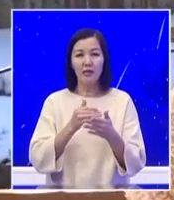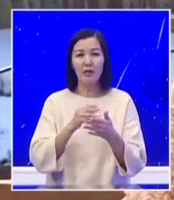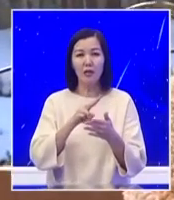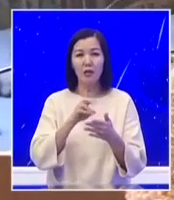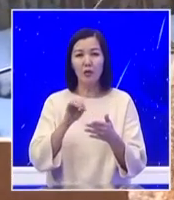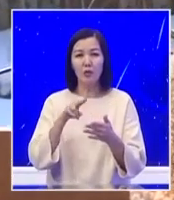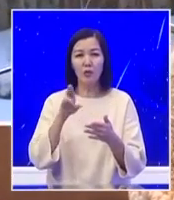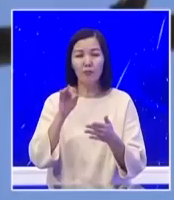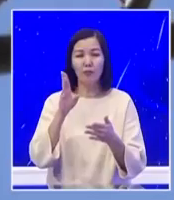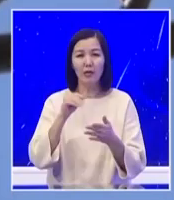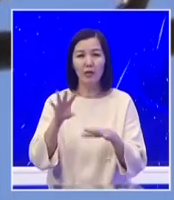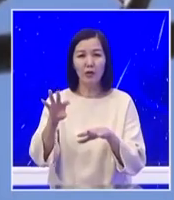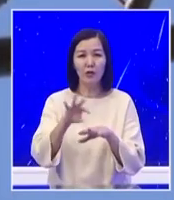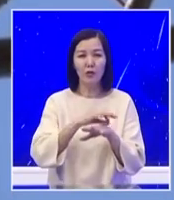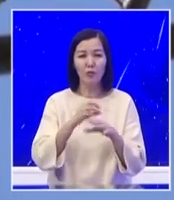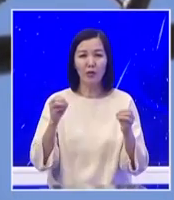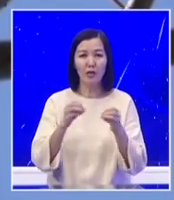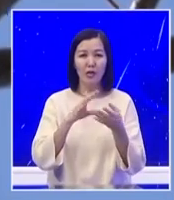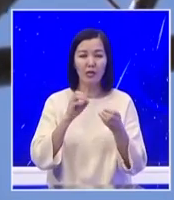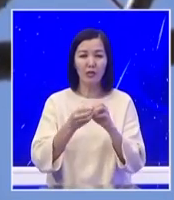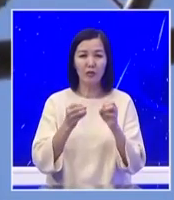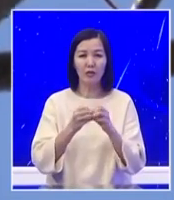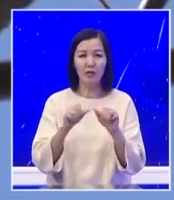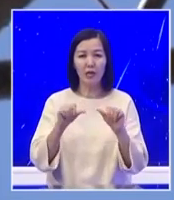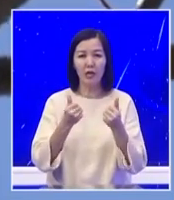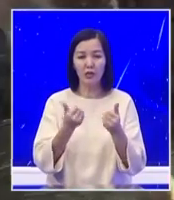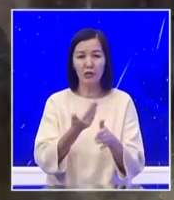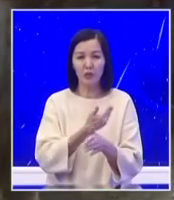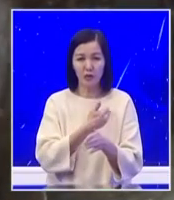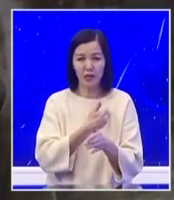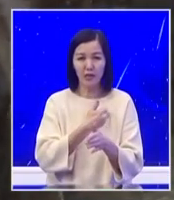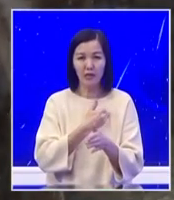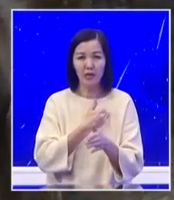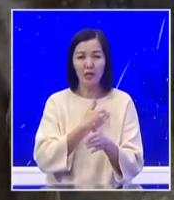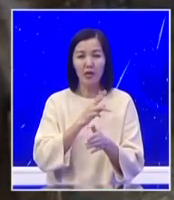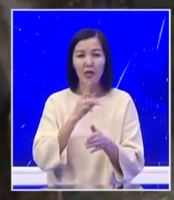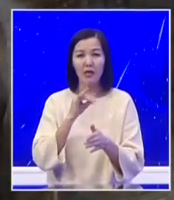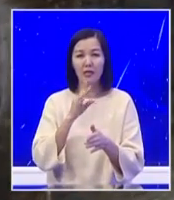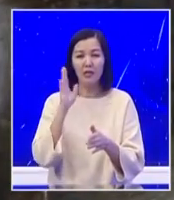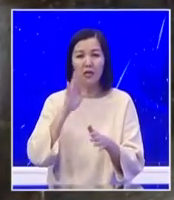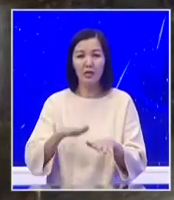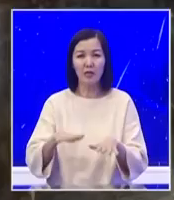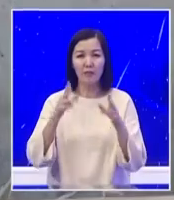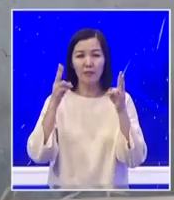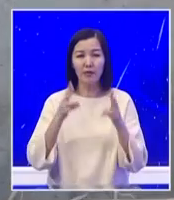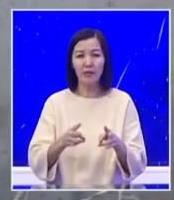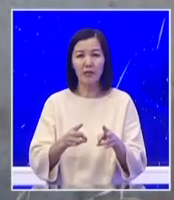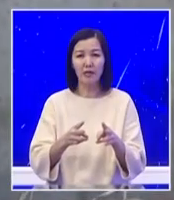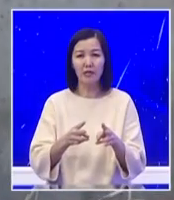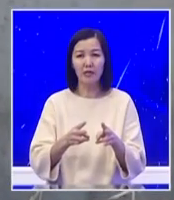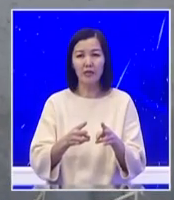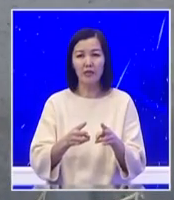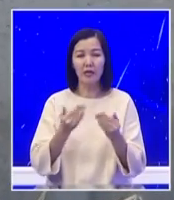тұрмыс түйткілімен, күйімен араздасып, ажырасуға бел буған екен. Қызылағаш апаты онсыз да қиюы қашқан жанұяның